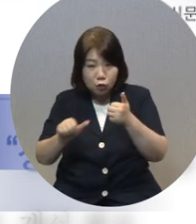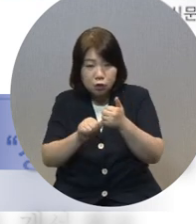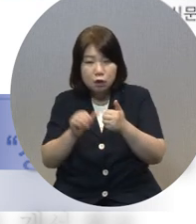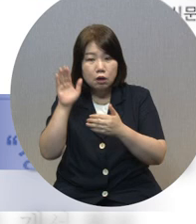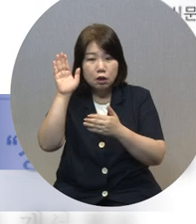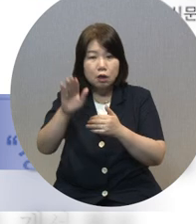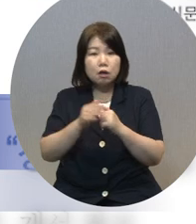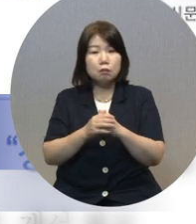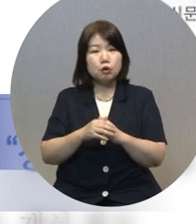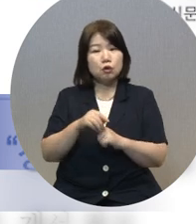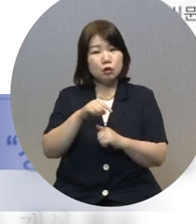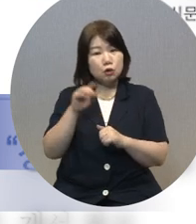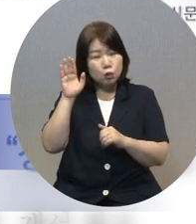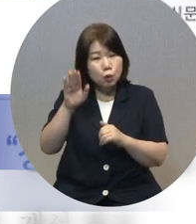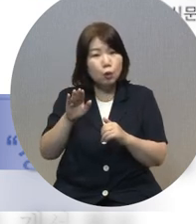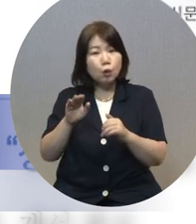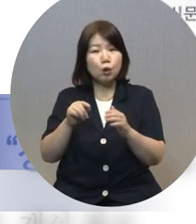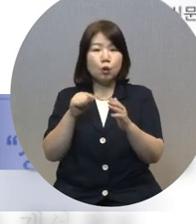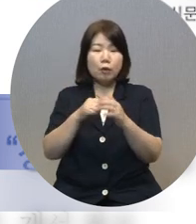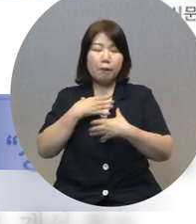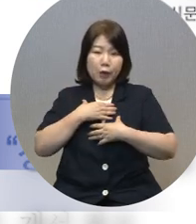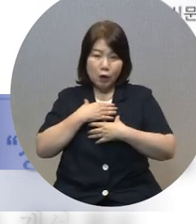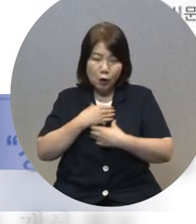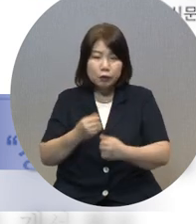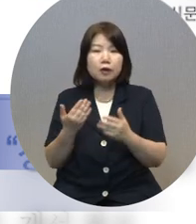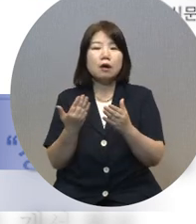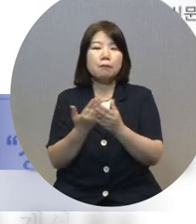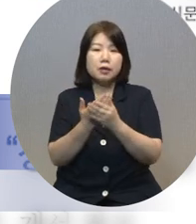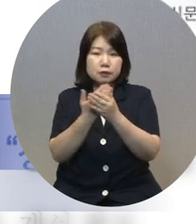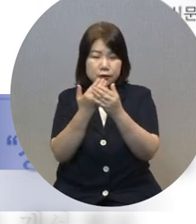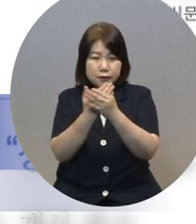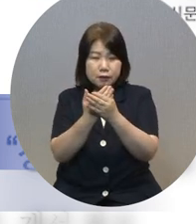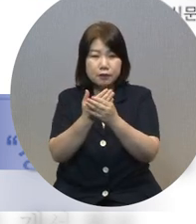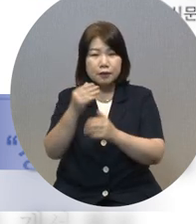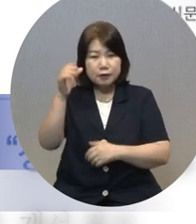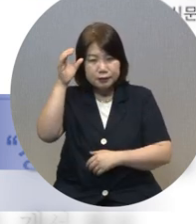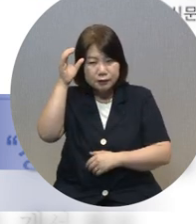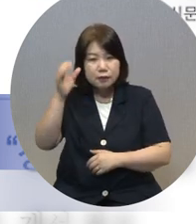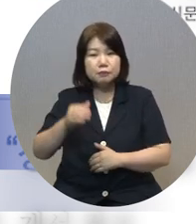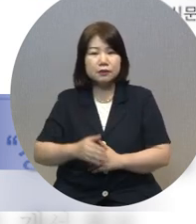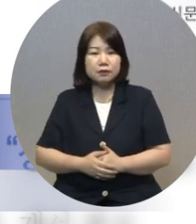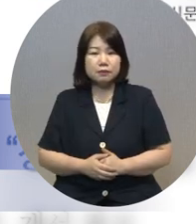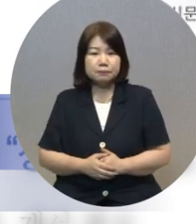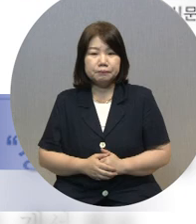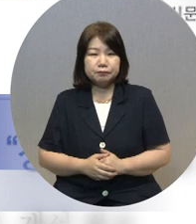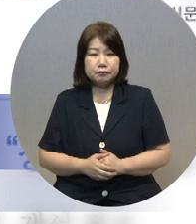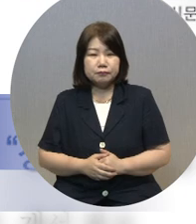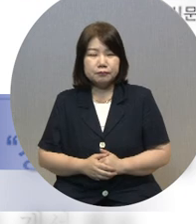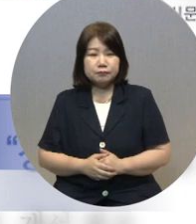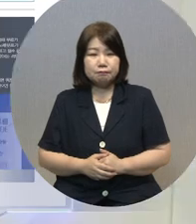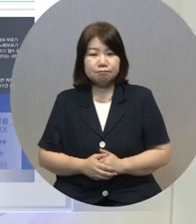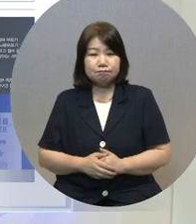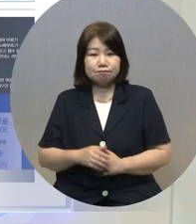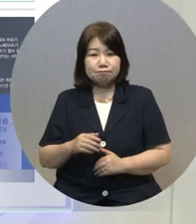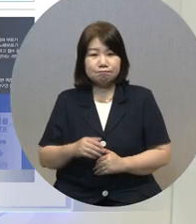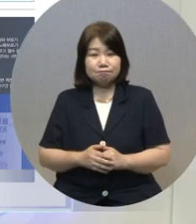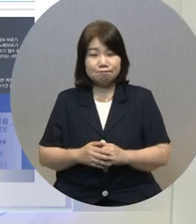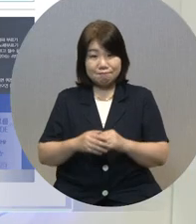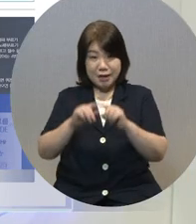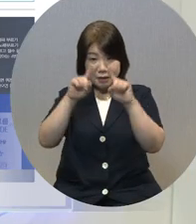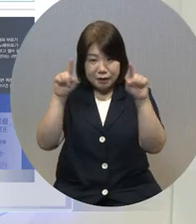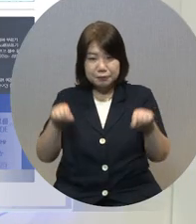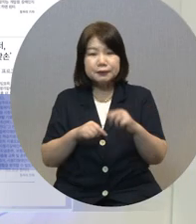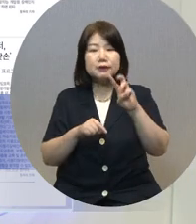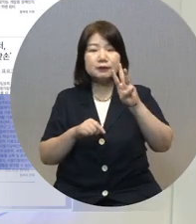조치를 통해서 앞으로는 장애인 수험자의 편의가 보다 향상될 수 있기를 기대합니다 다음은